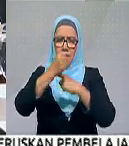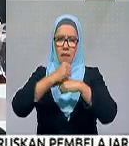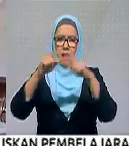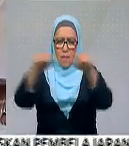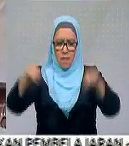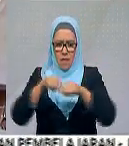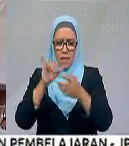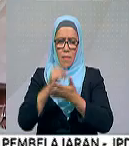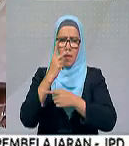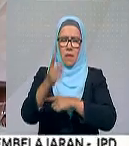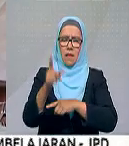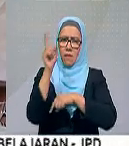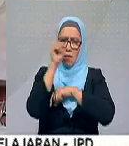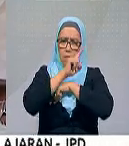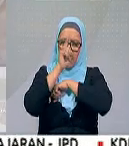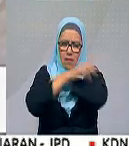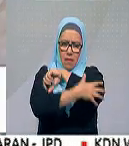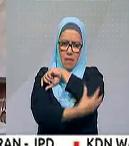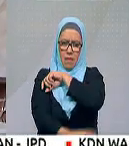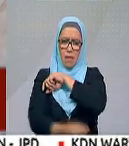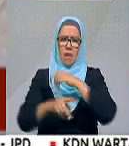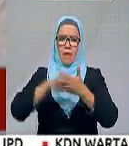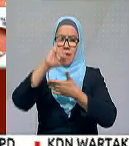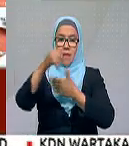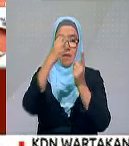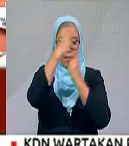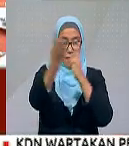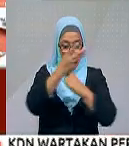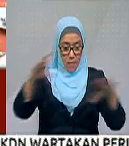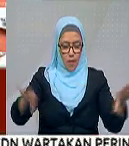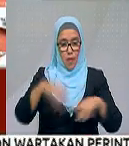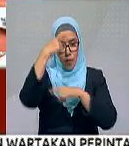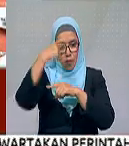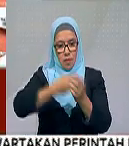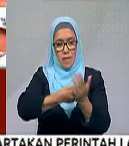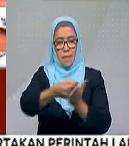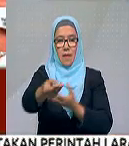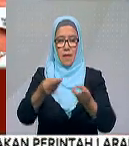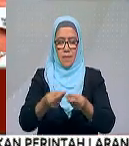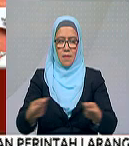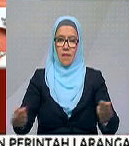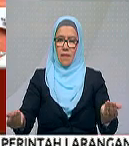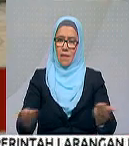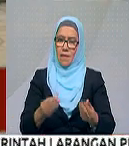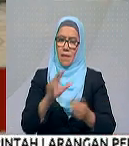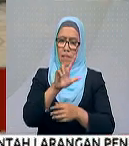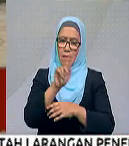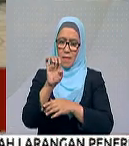serba daif. Justru satu projek kebajikan dilancarkan bagi pembelian tanah sebanyak 3 ekar yang bernilai